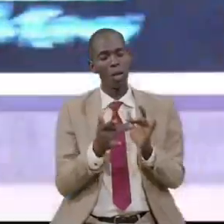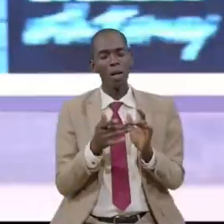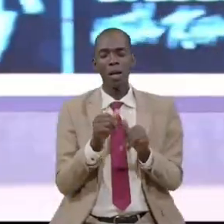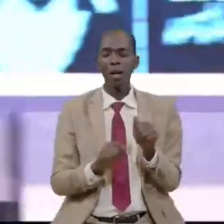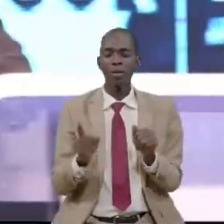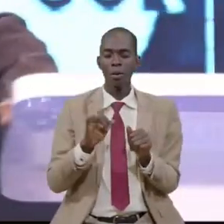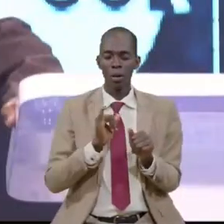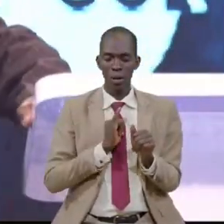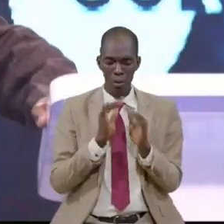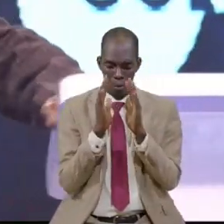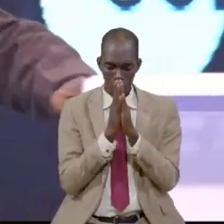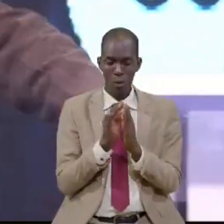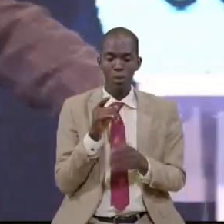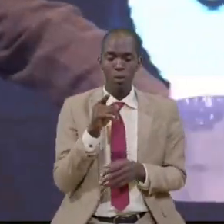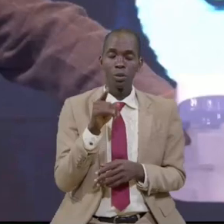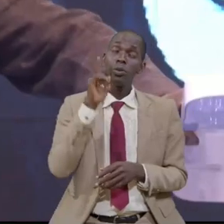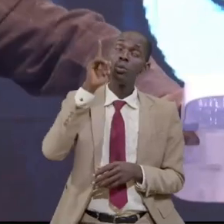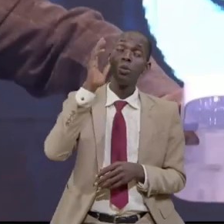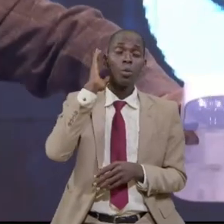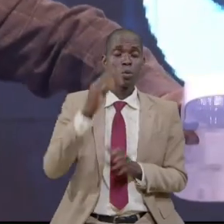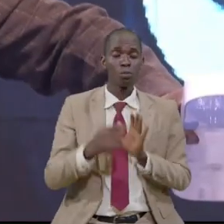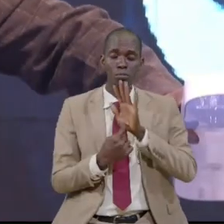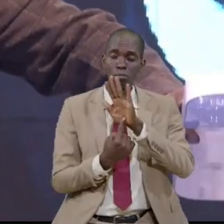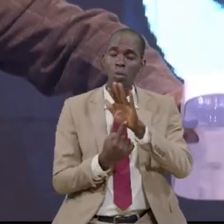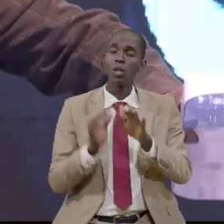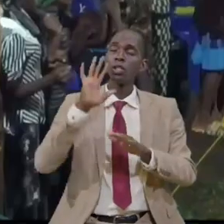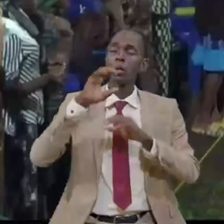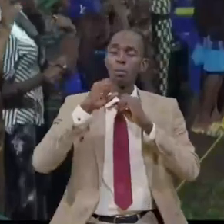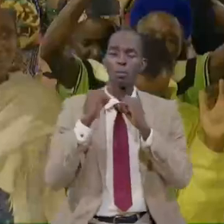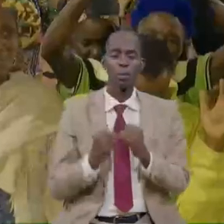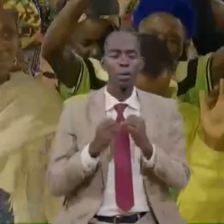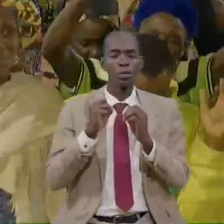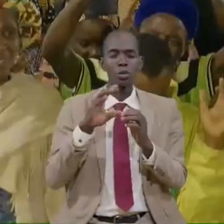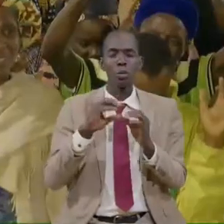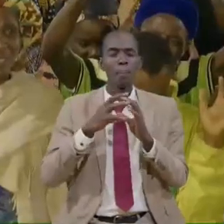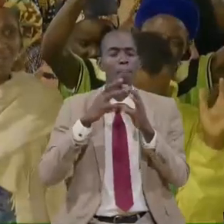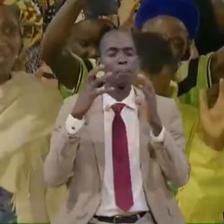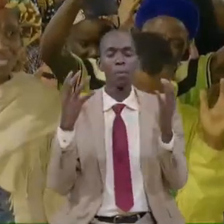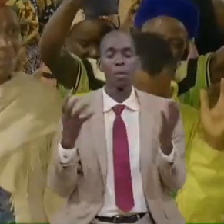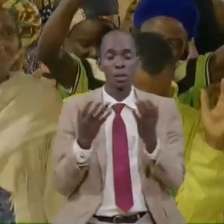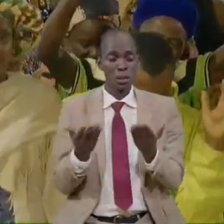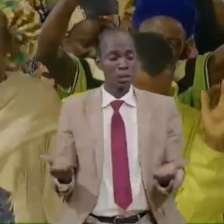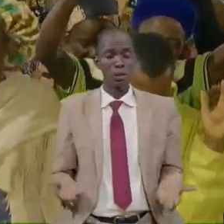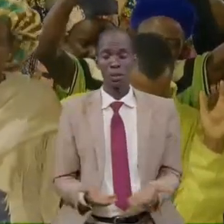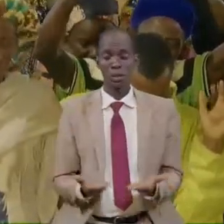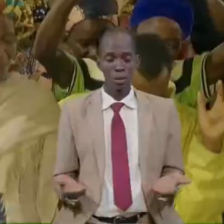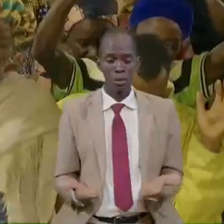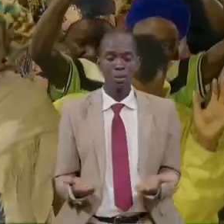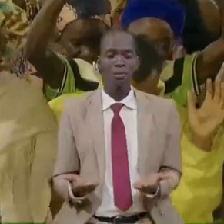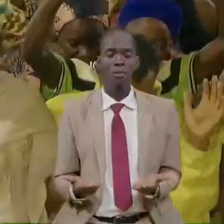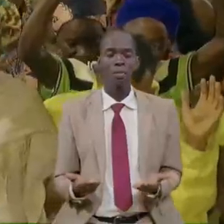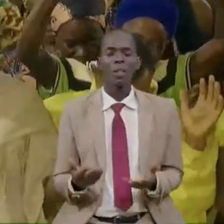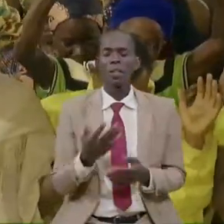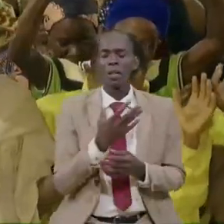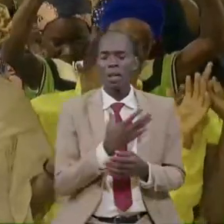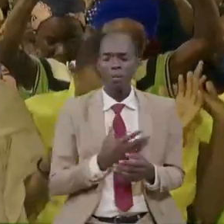prie que tu manifestes ta puissance grandement, que ici au lieu Alpha, et qu'il y